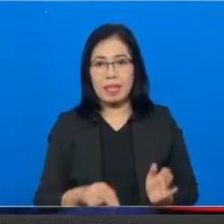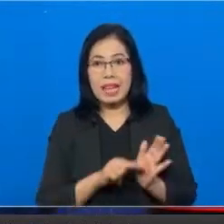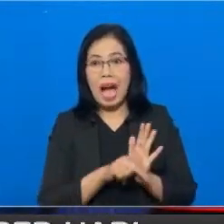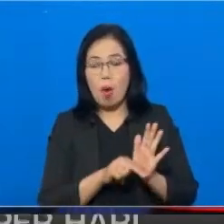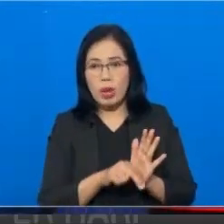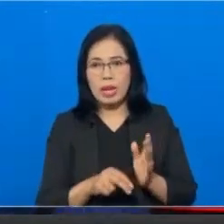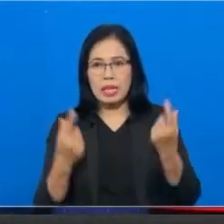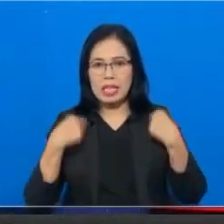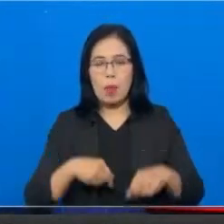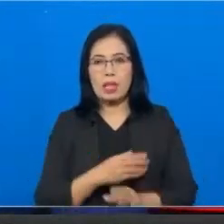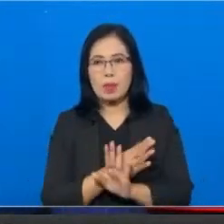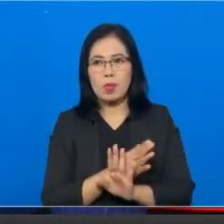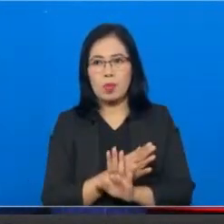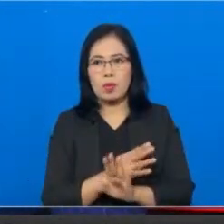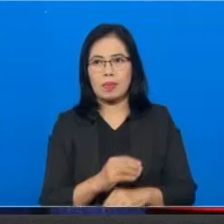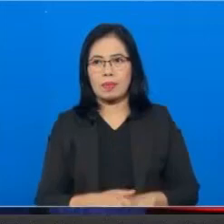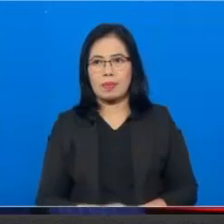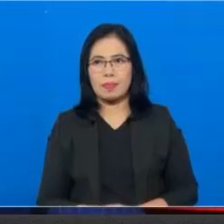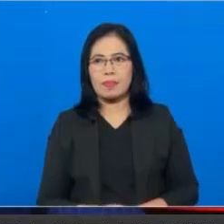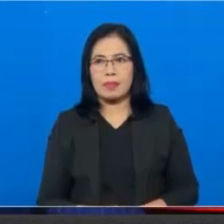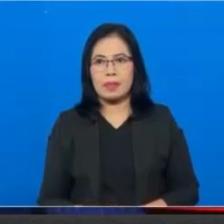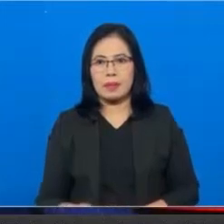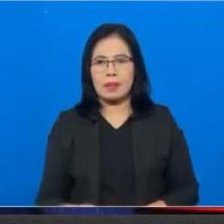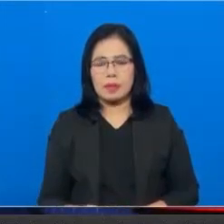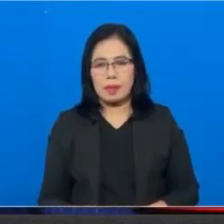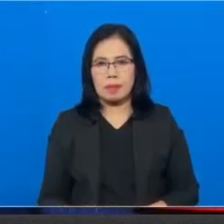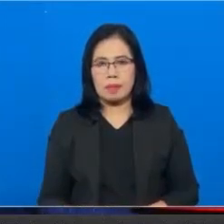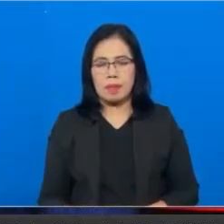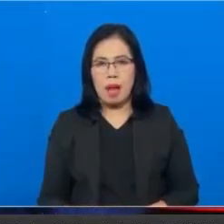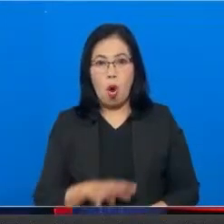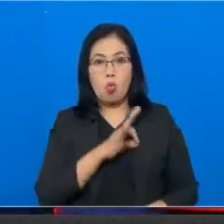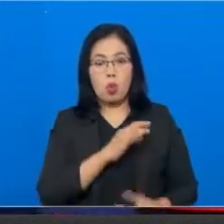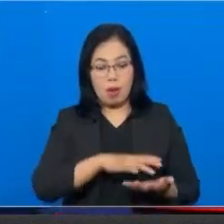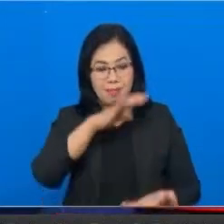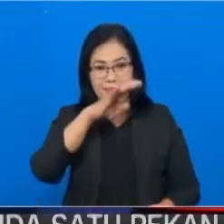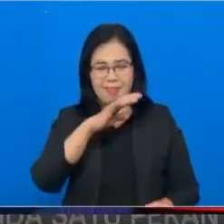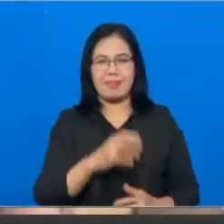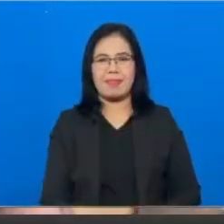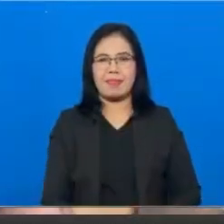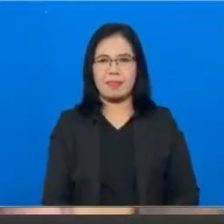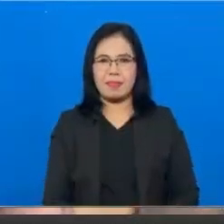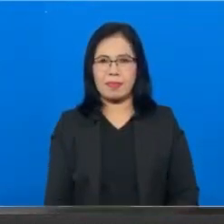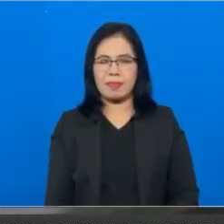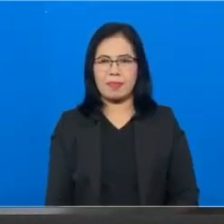sendiri dengan bahan bonggol pisang dan berhasil mendatangkan keuntungan bagi mereka.